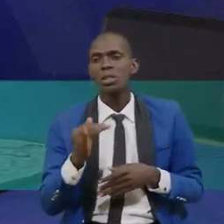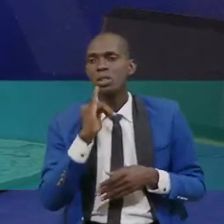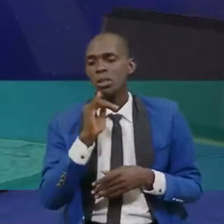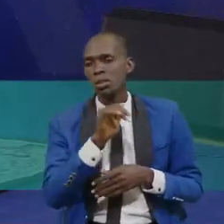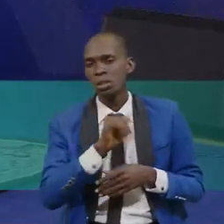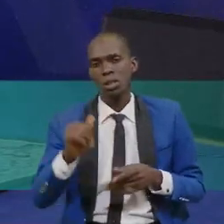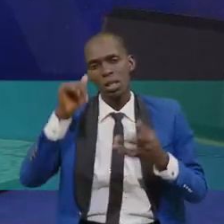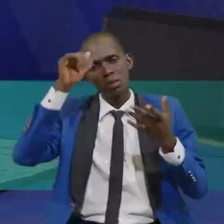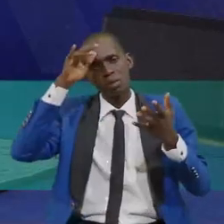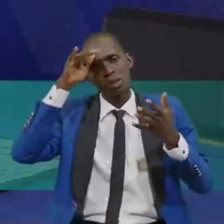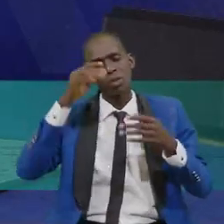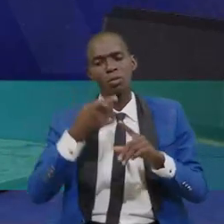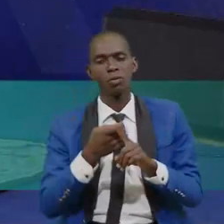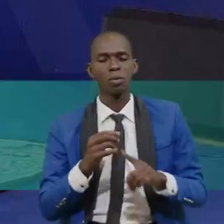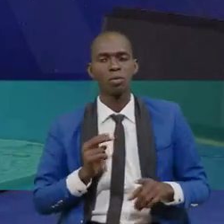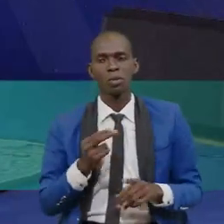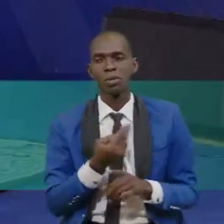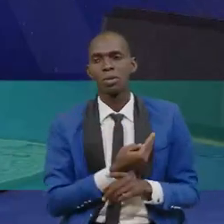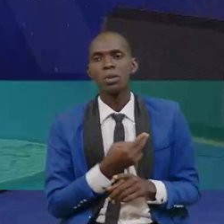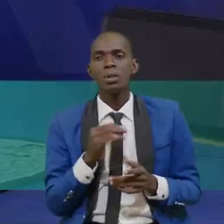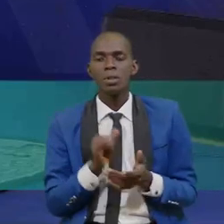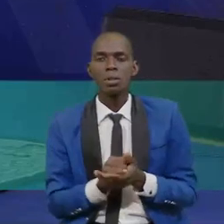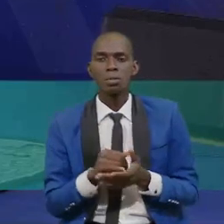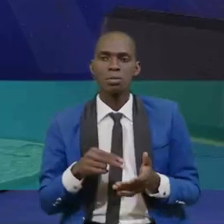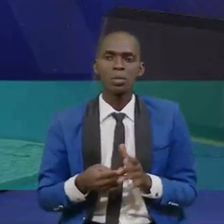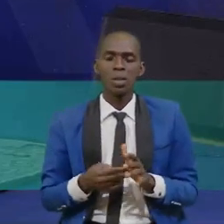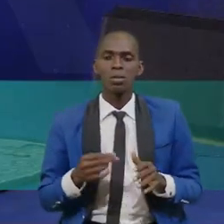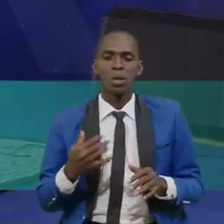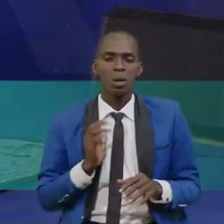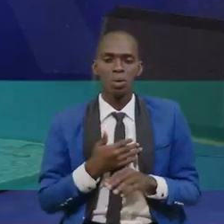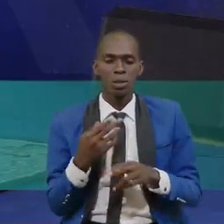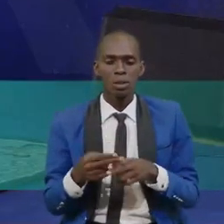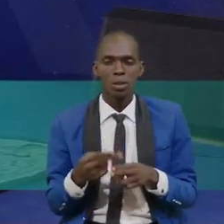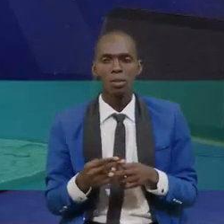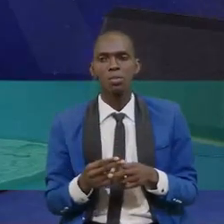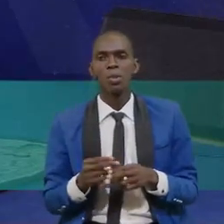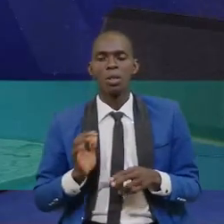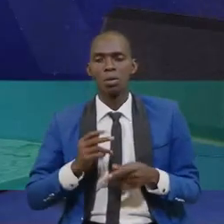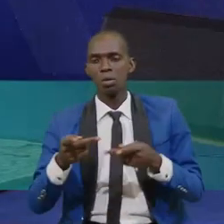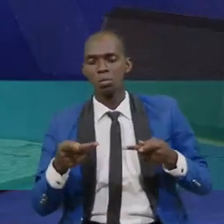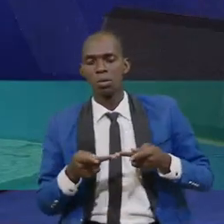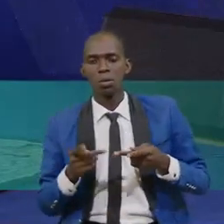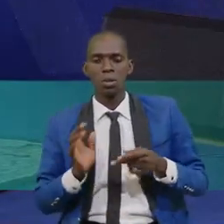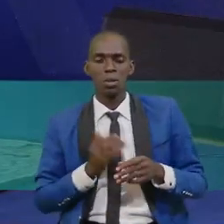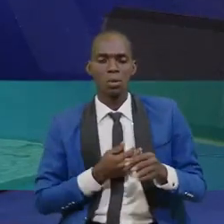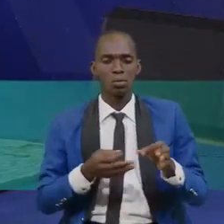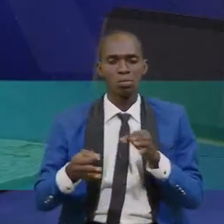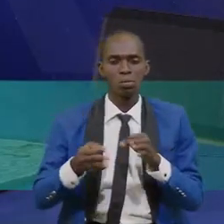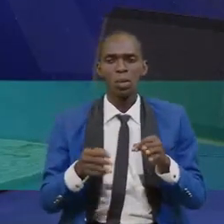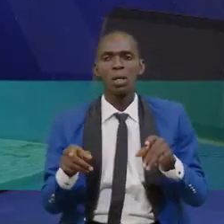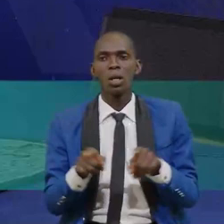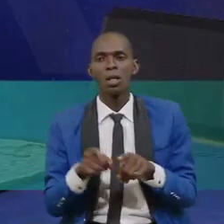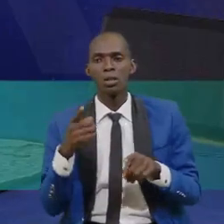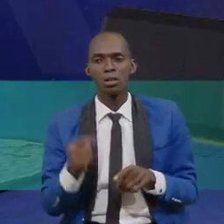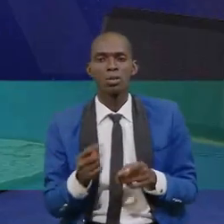en tant que saints sacerdoces. En réalité, notre titre et notre description en tant que